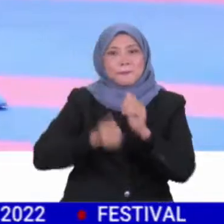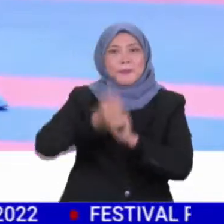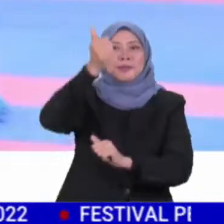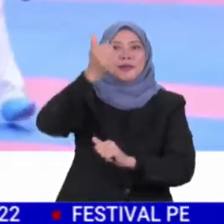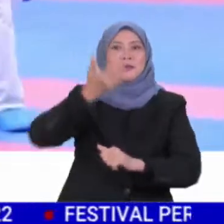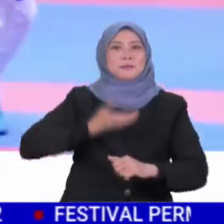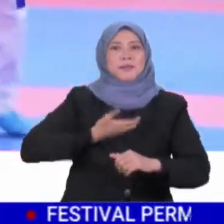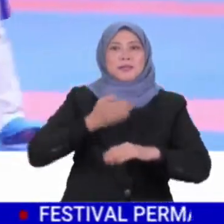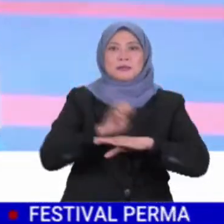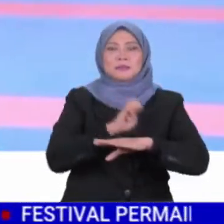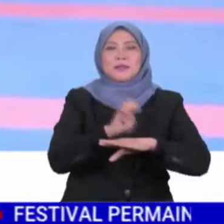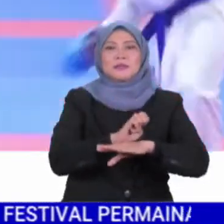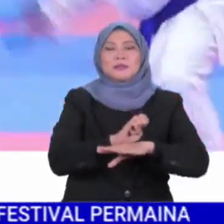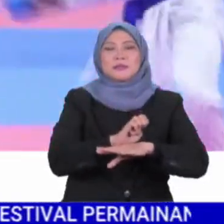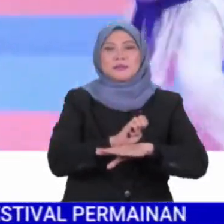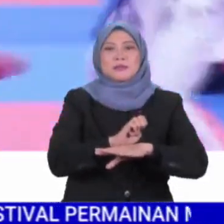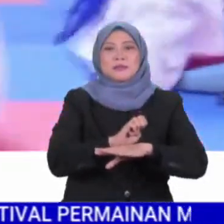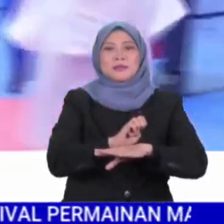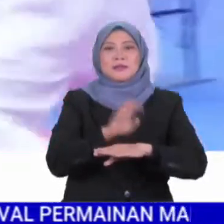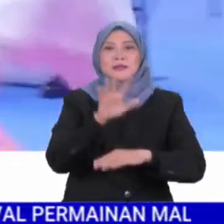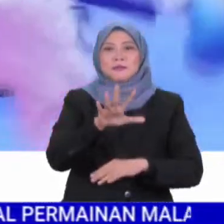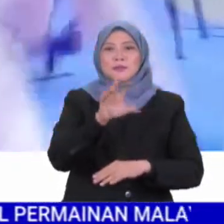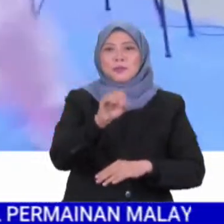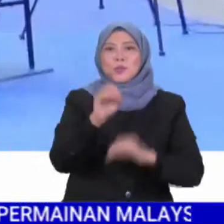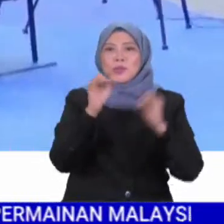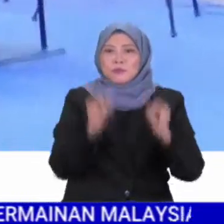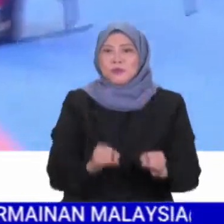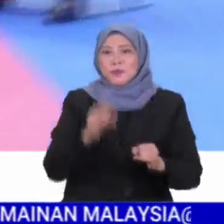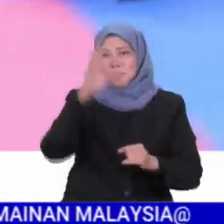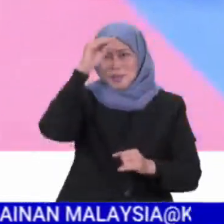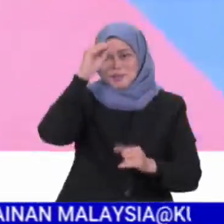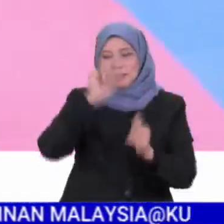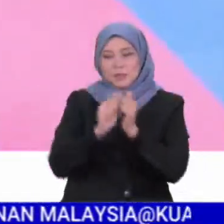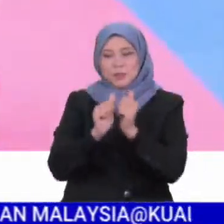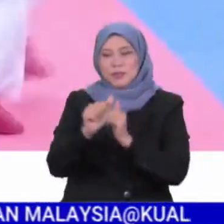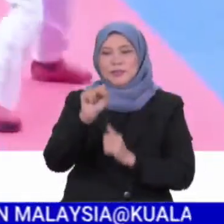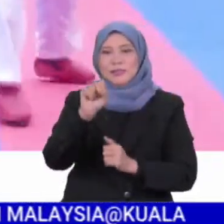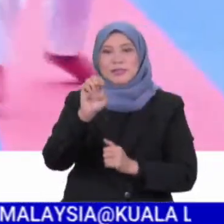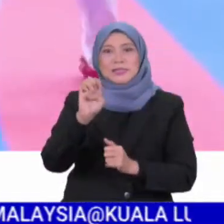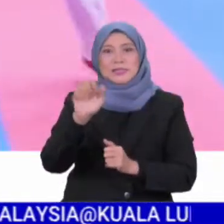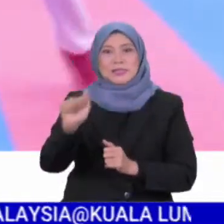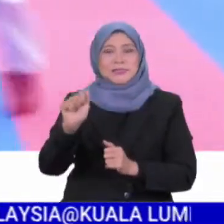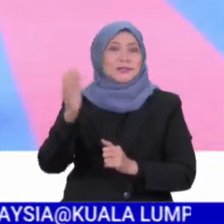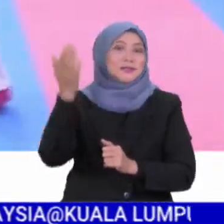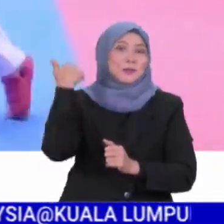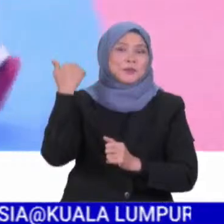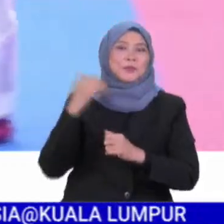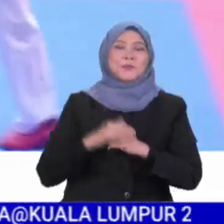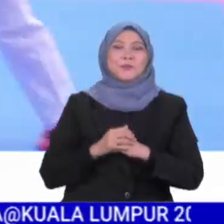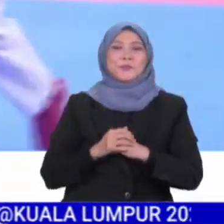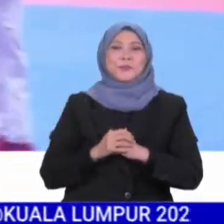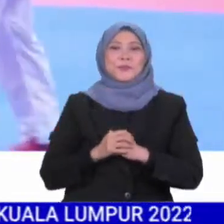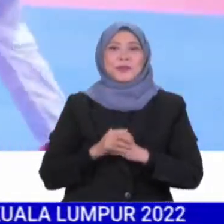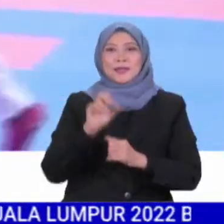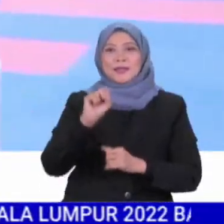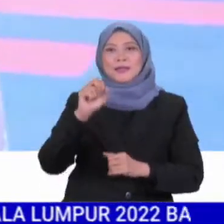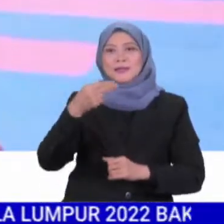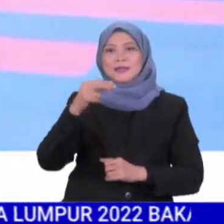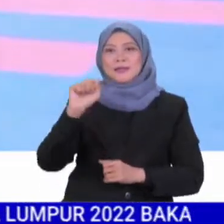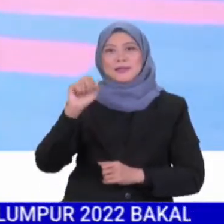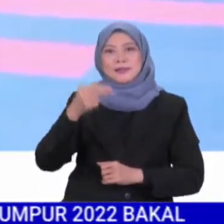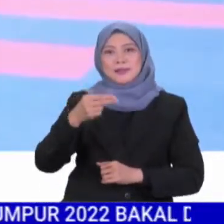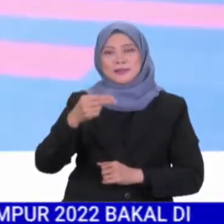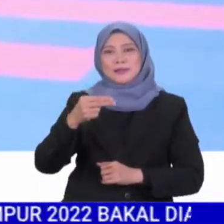pingat emas acara 50 individu lelaki pada Sukan C 2021 yang lalu, iaitu ialah Shah